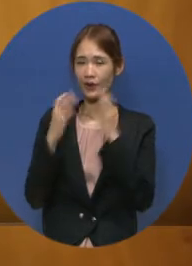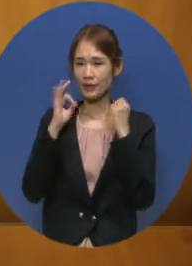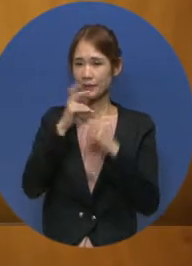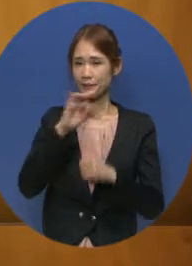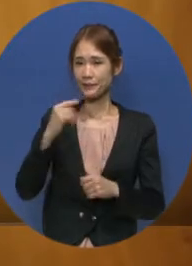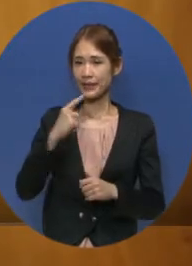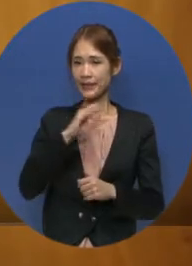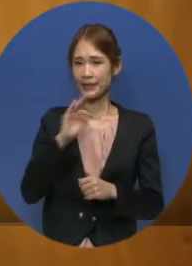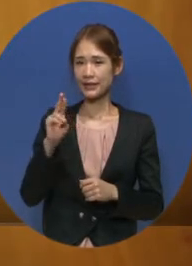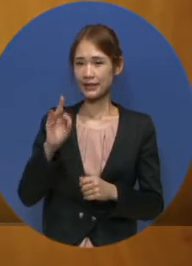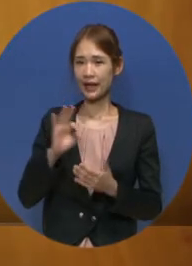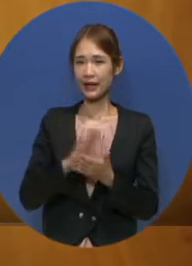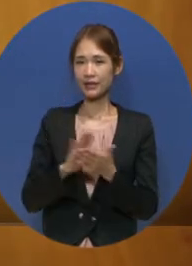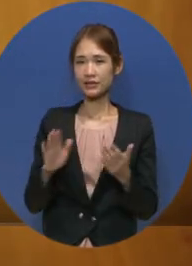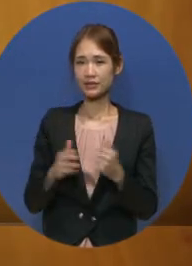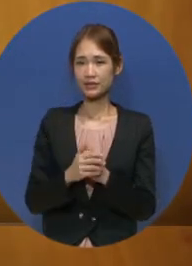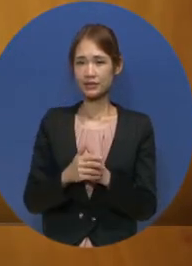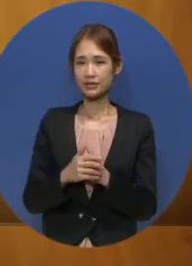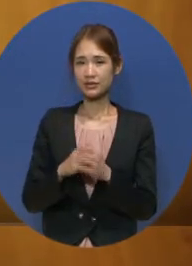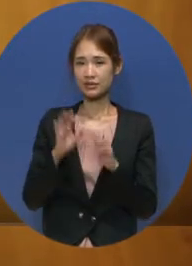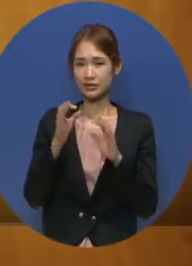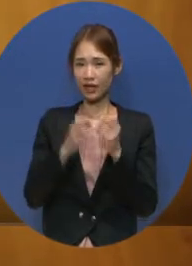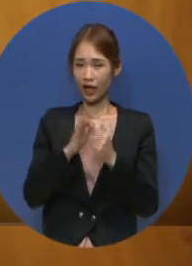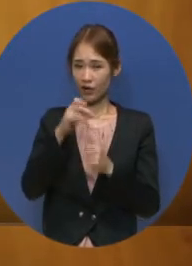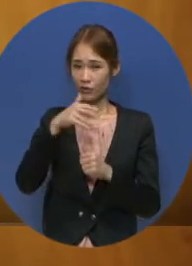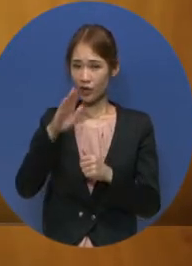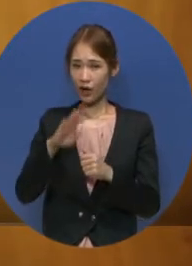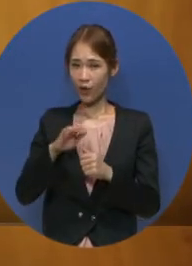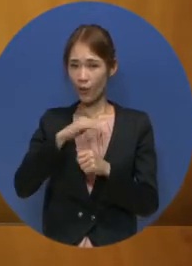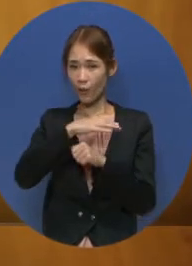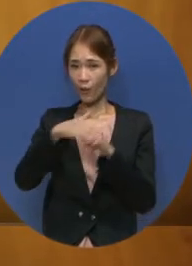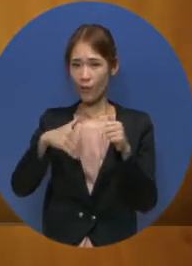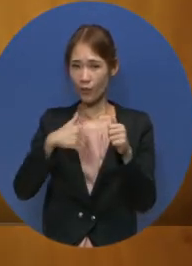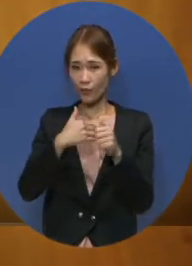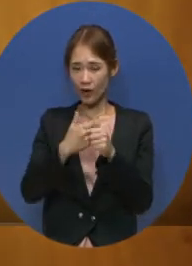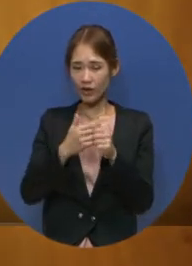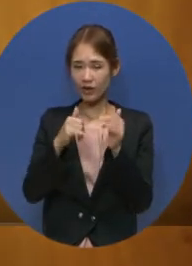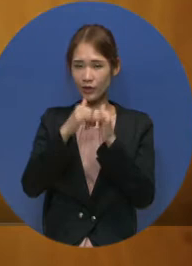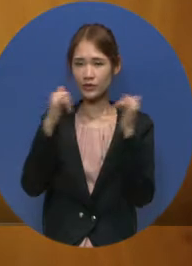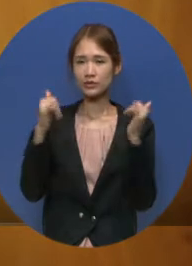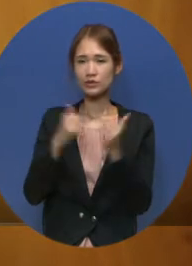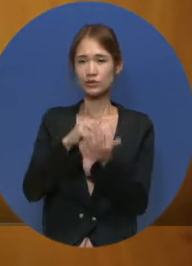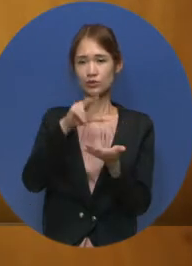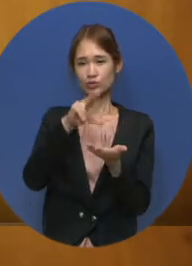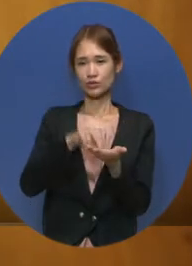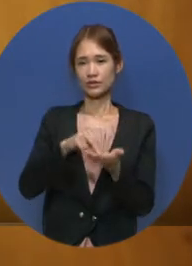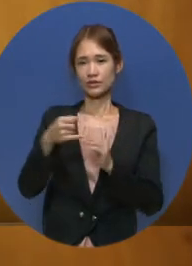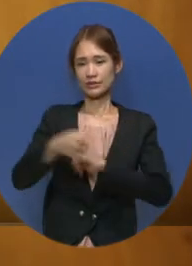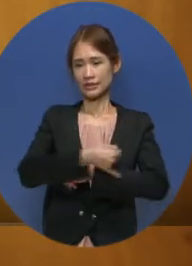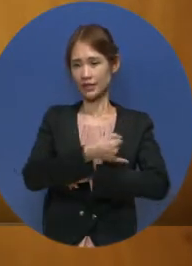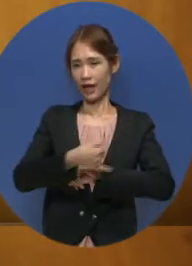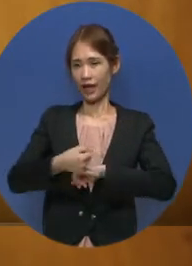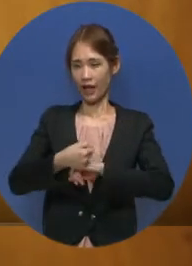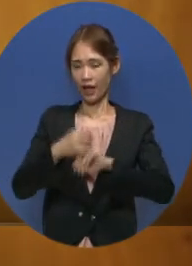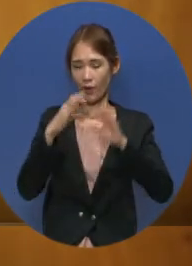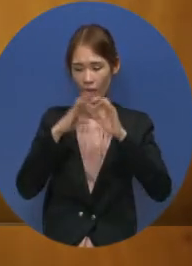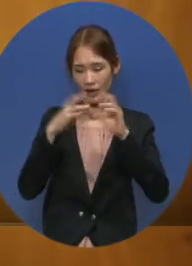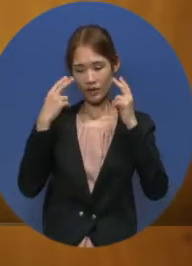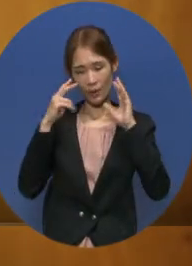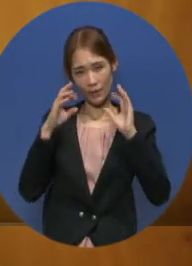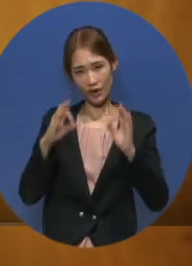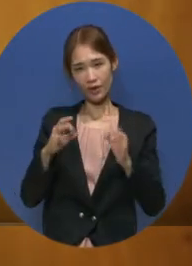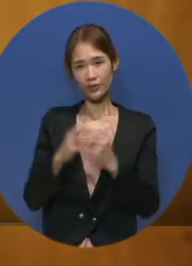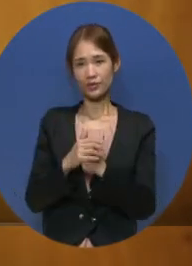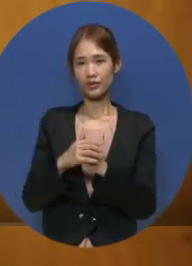합니다. 그레이프 랩은 어떤 회사인가요? 그레이프 랩은 저희 환경과 사회 문제를 디자이너의 관점에서